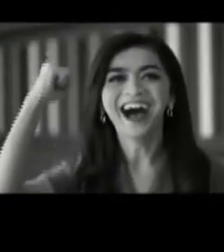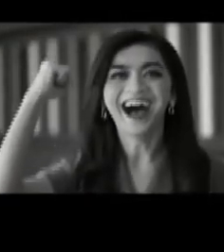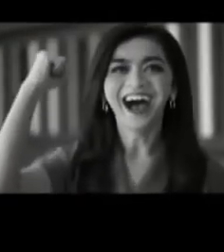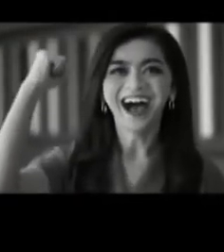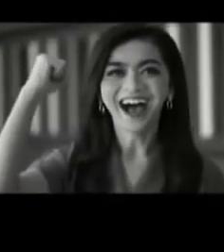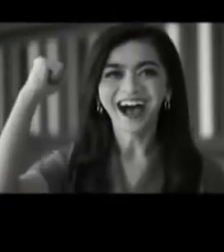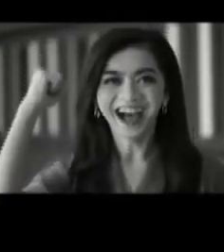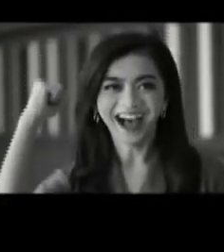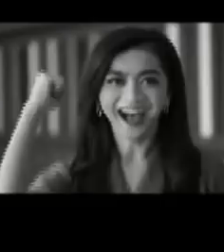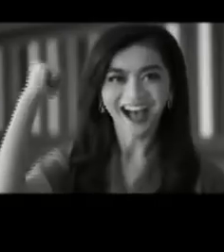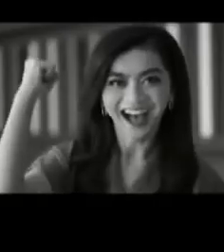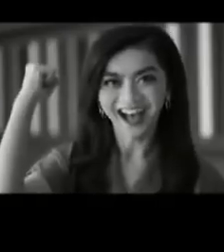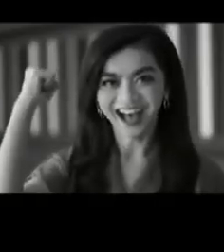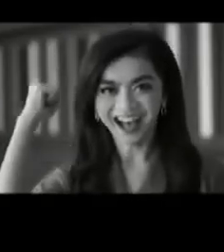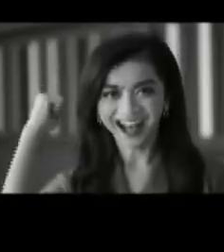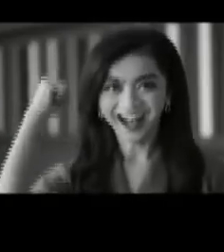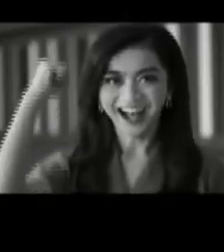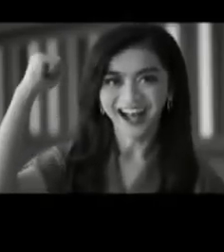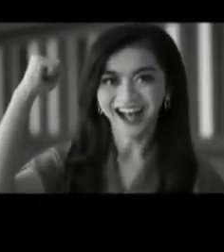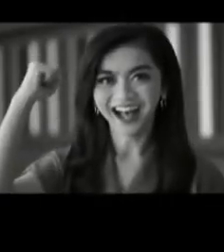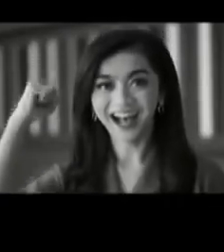kuat.